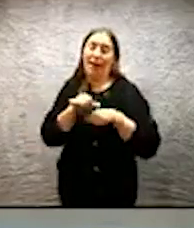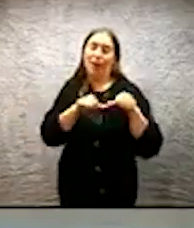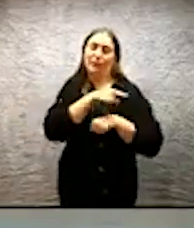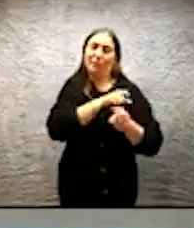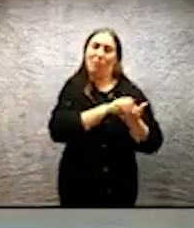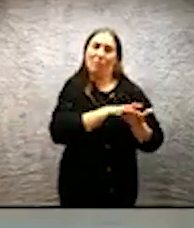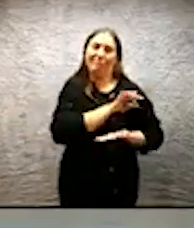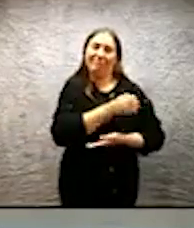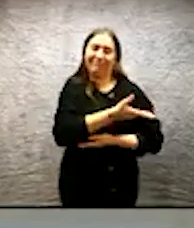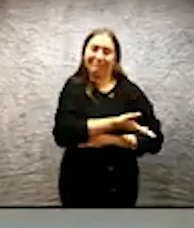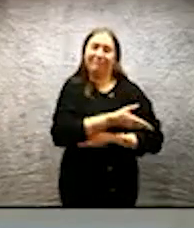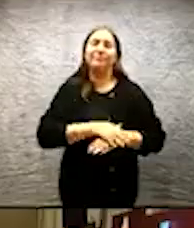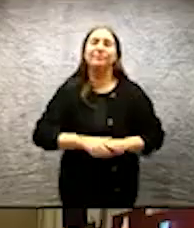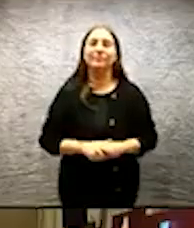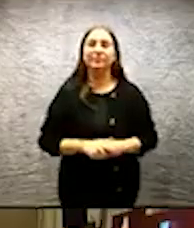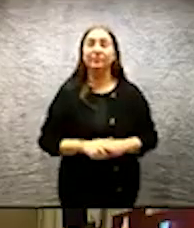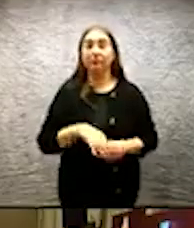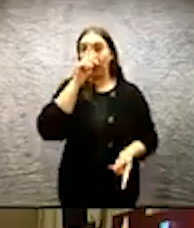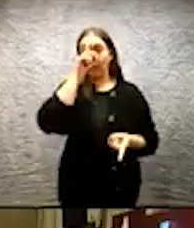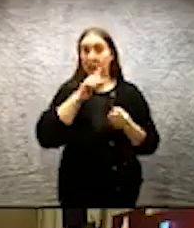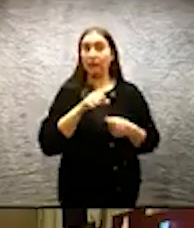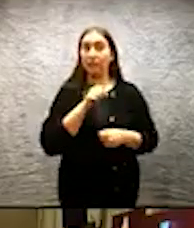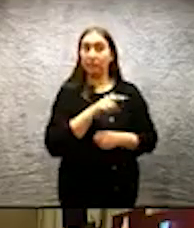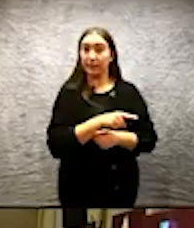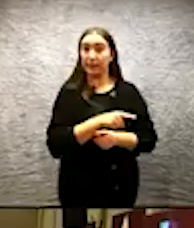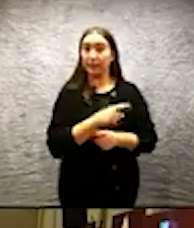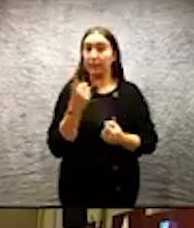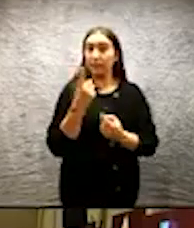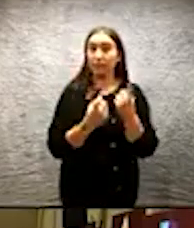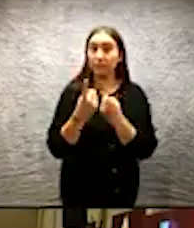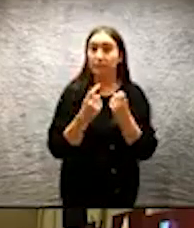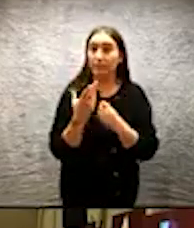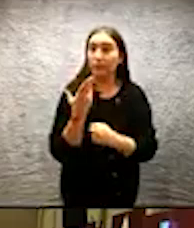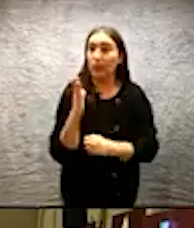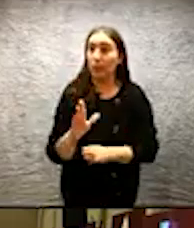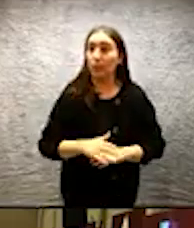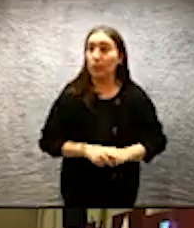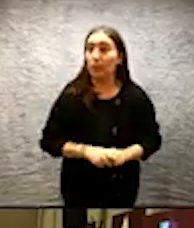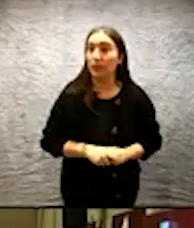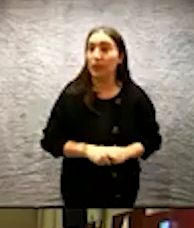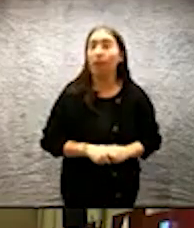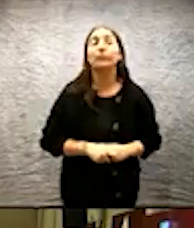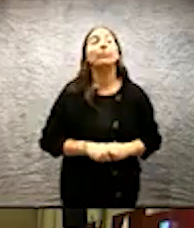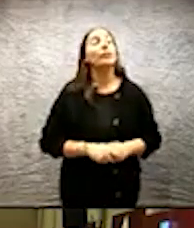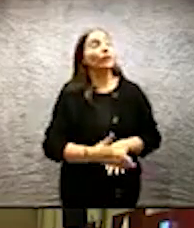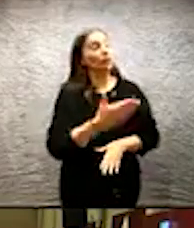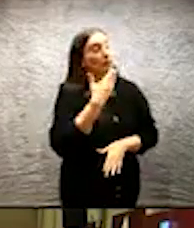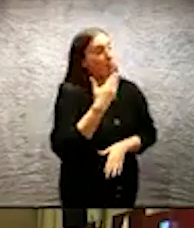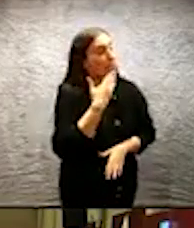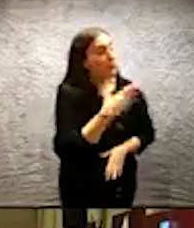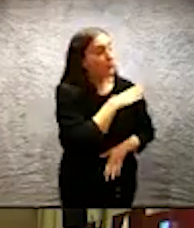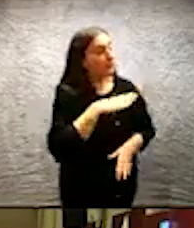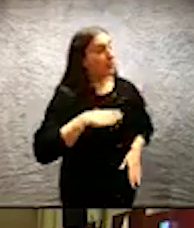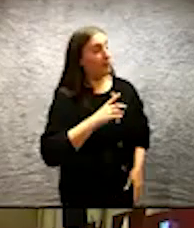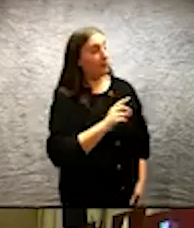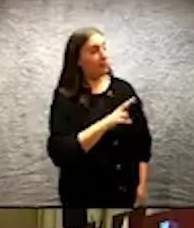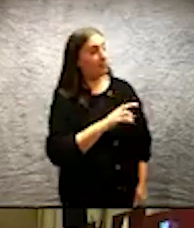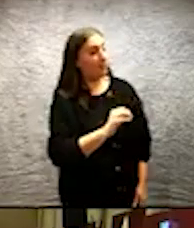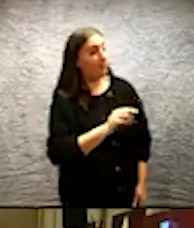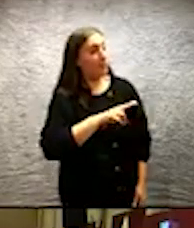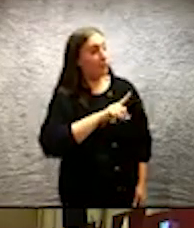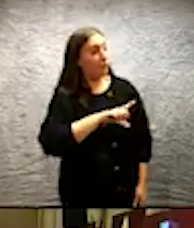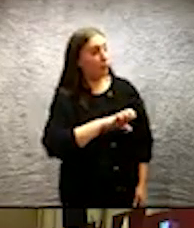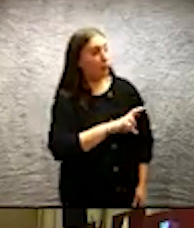Est-ce qu'il y a d'autres questions sur ce sujet ? Merci en tout cas, Madame Drolers, pour